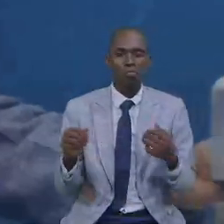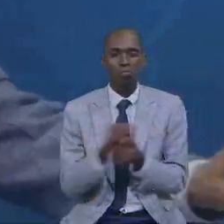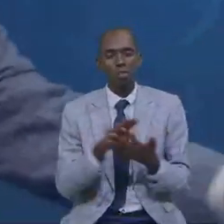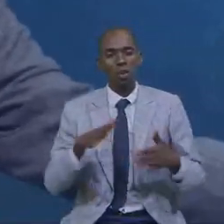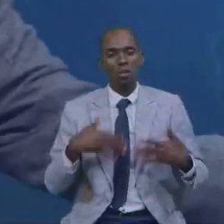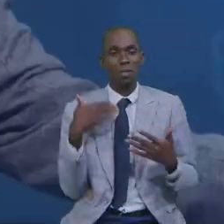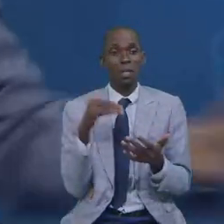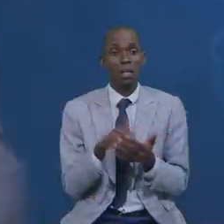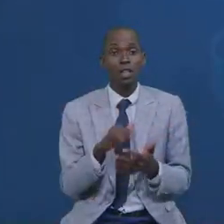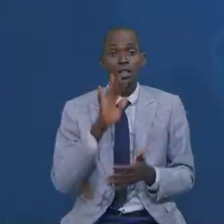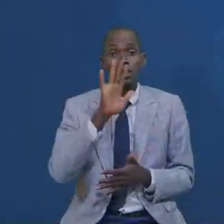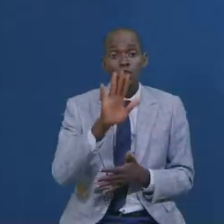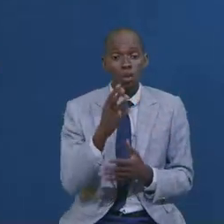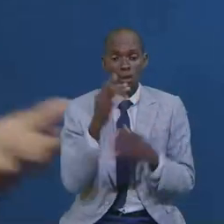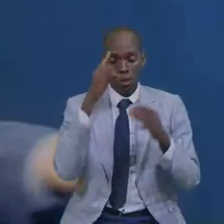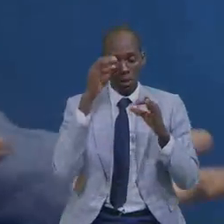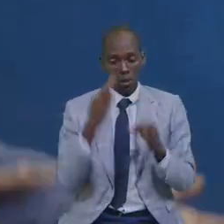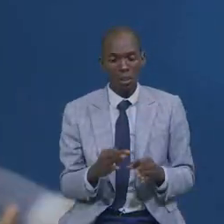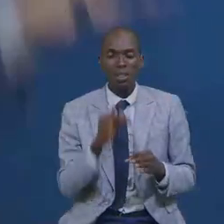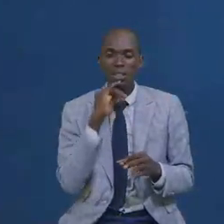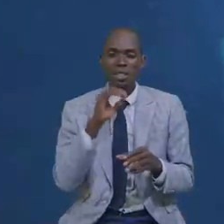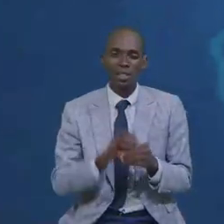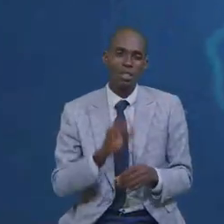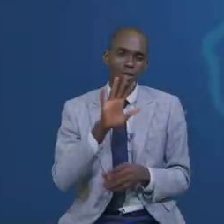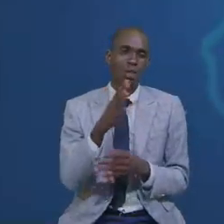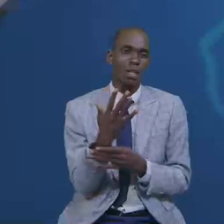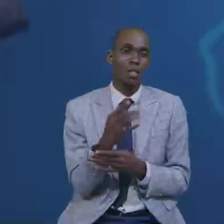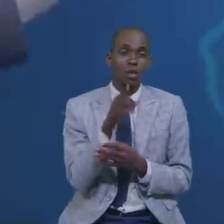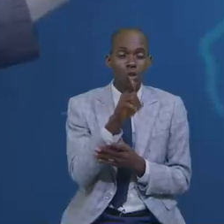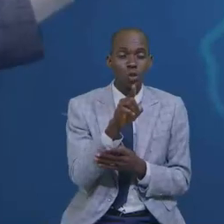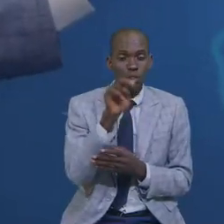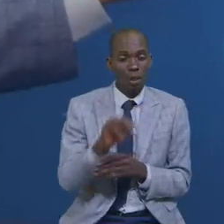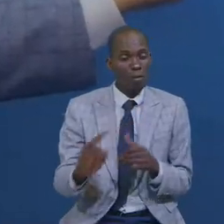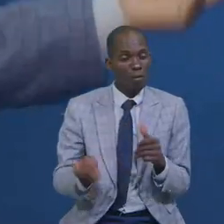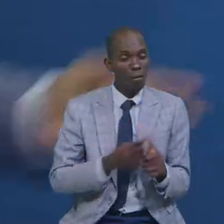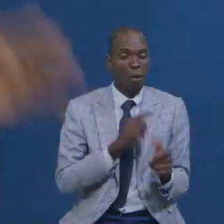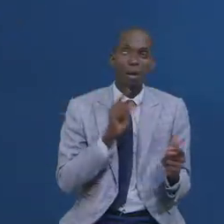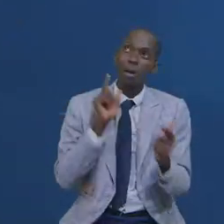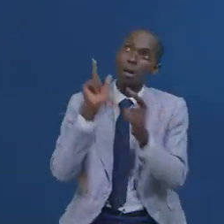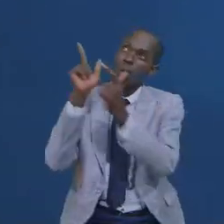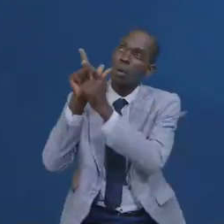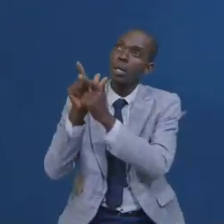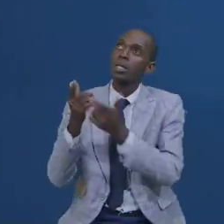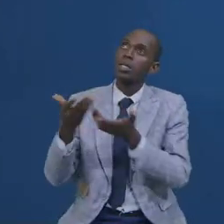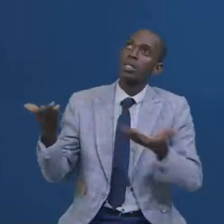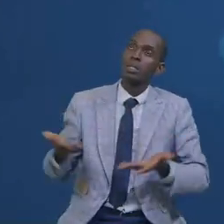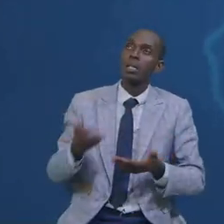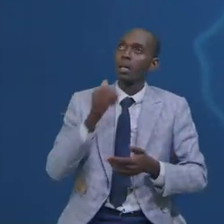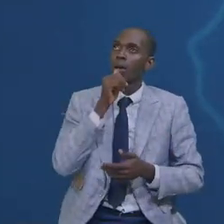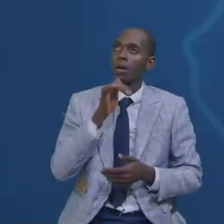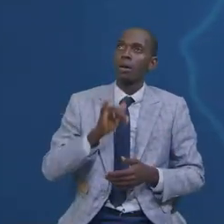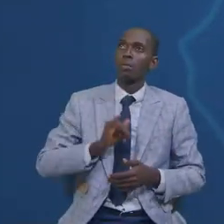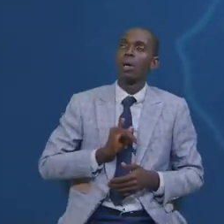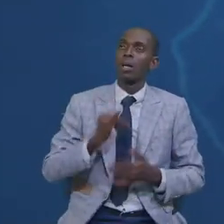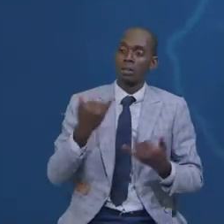la décision et la délivrance dans tes mains c'est toi de venir me voici